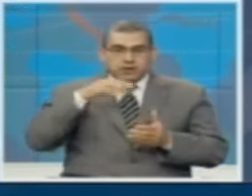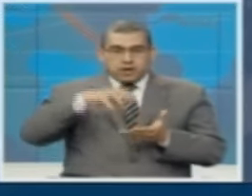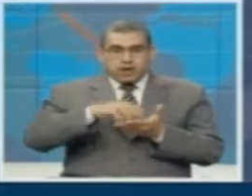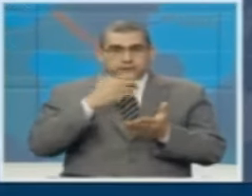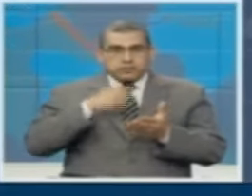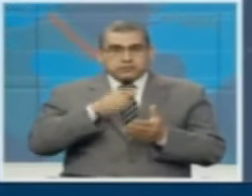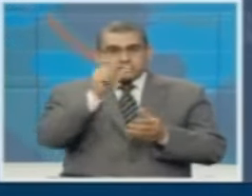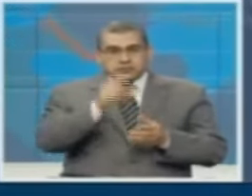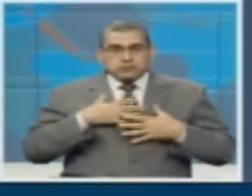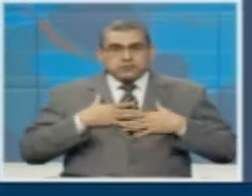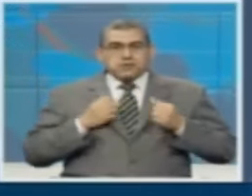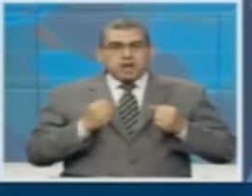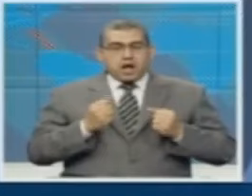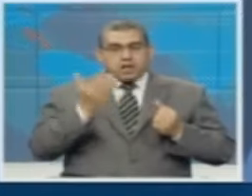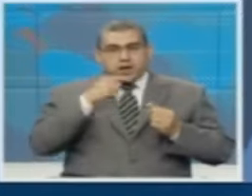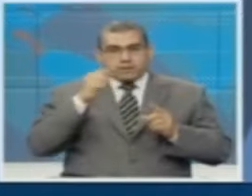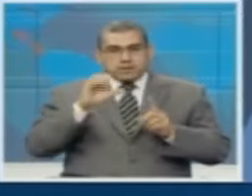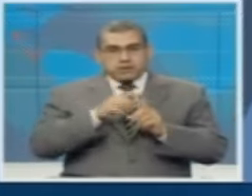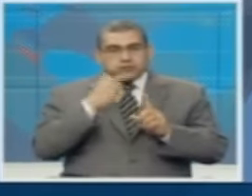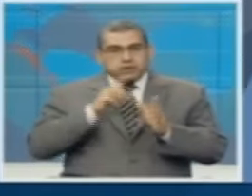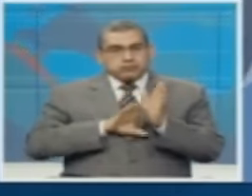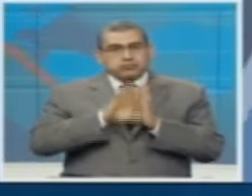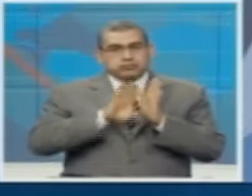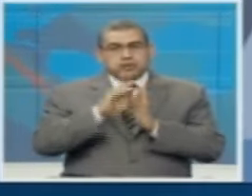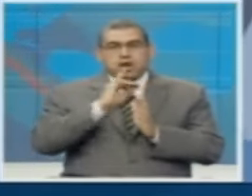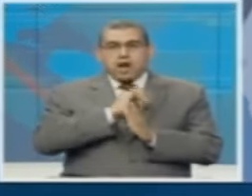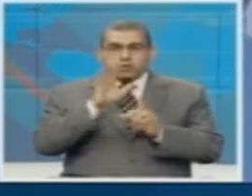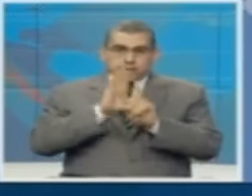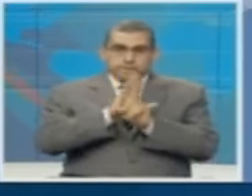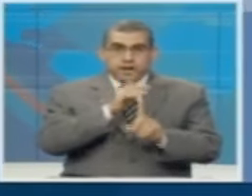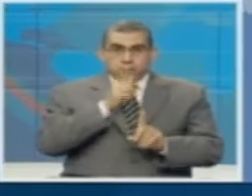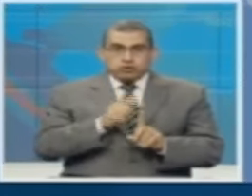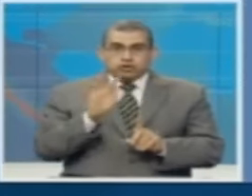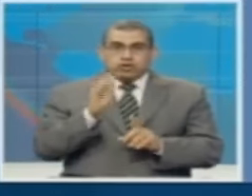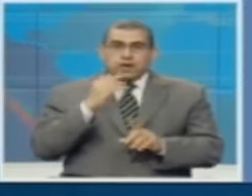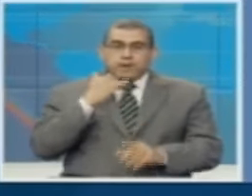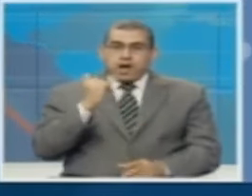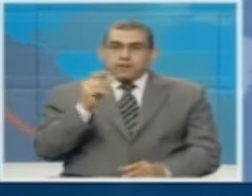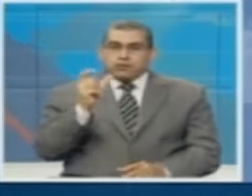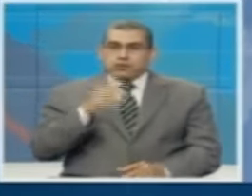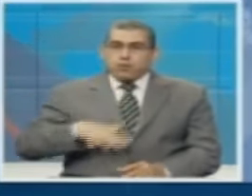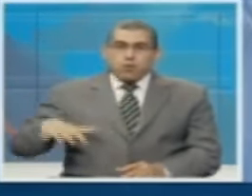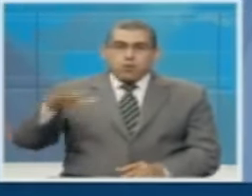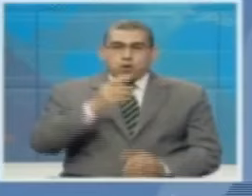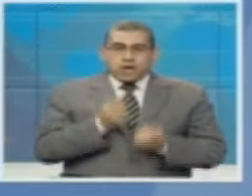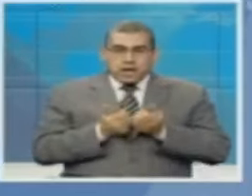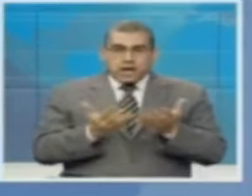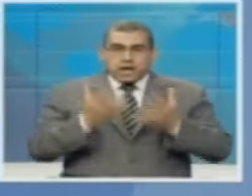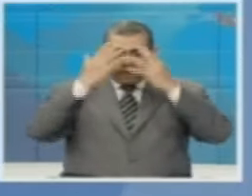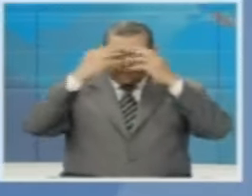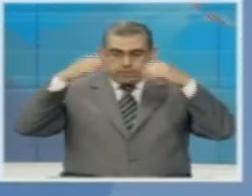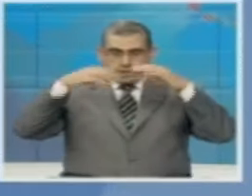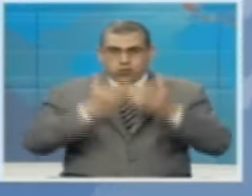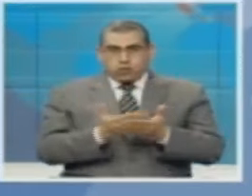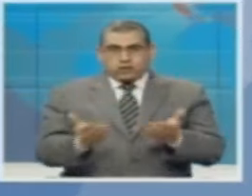على سيادته بمفور الصحة ودوام التوفيق والسداد، وعلى شعوب الأمتين العربية والإسلامية